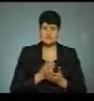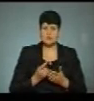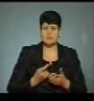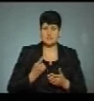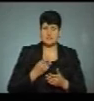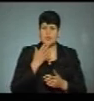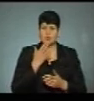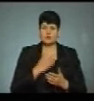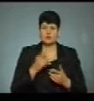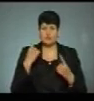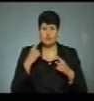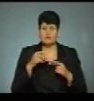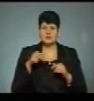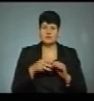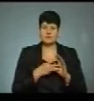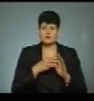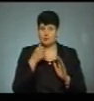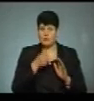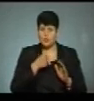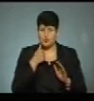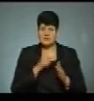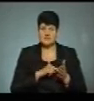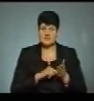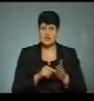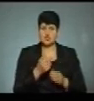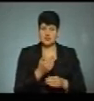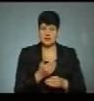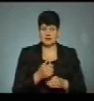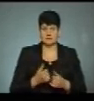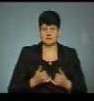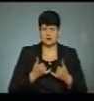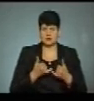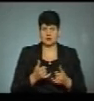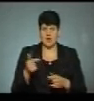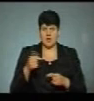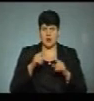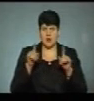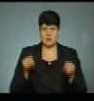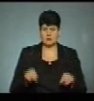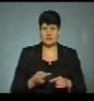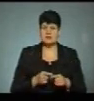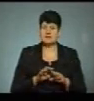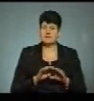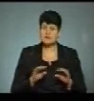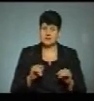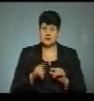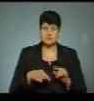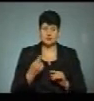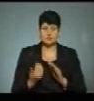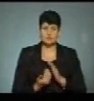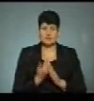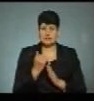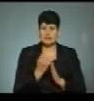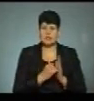У 2008 році Українська рада миру відзначила її почесною грамотою. На цьому ті мене все. Наступний випуск новин на